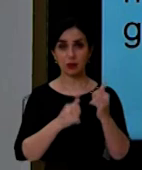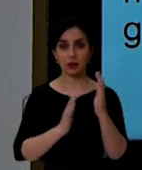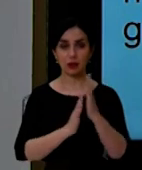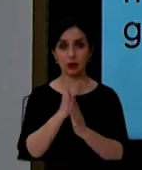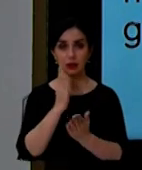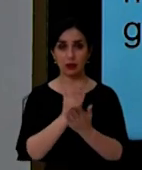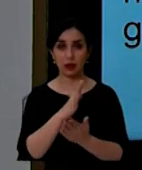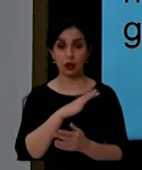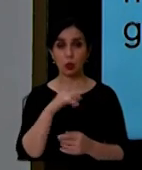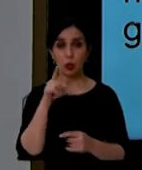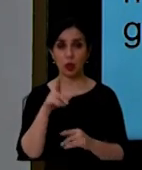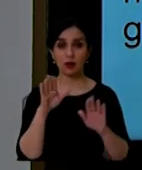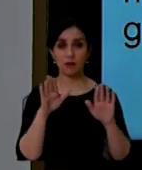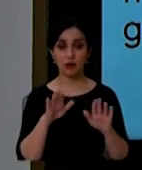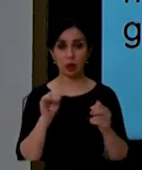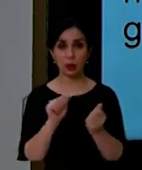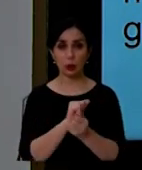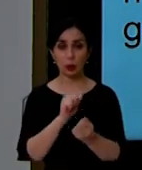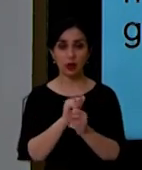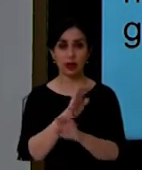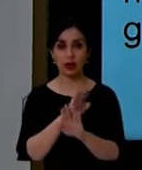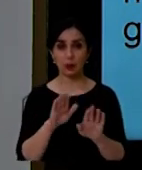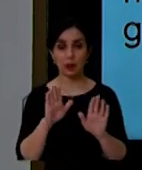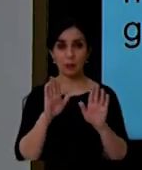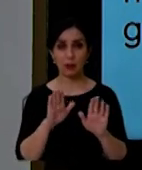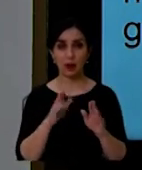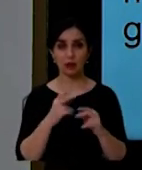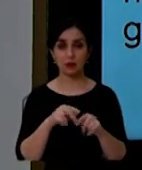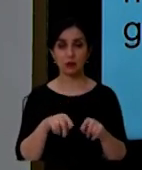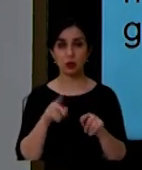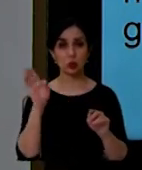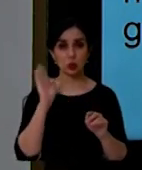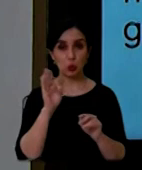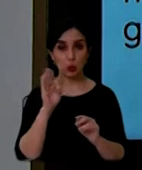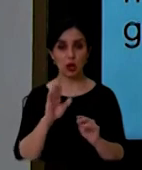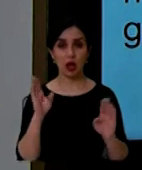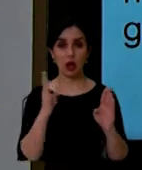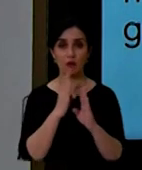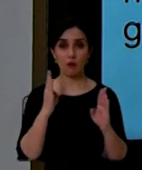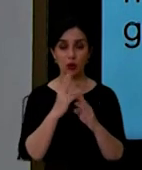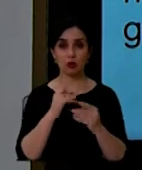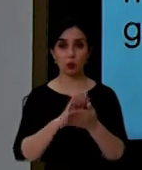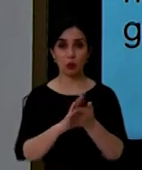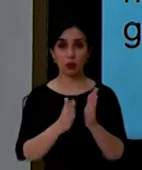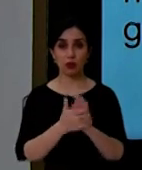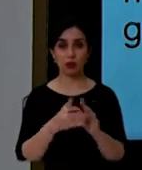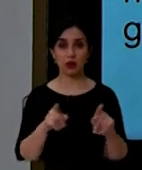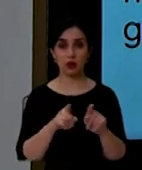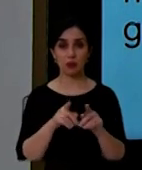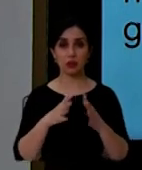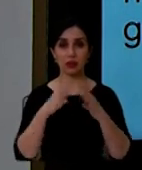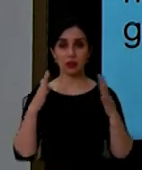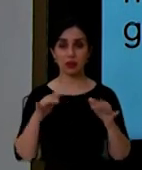Onlar fəqat qırıqlikdə imas, bəlkə su, hava mokhtıdəkən ki